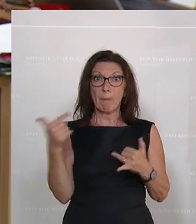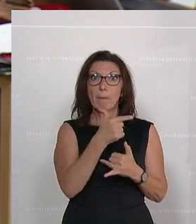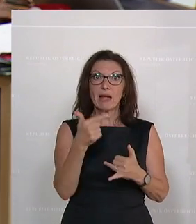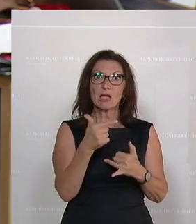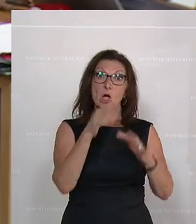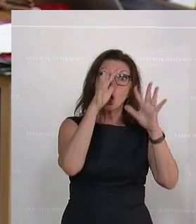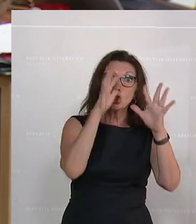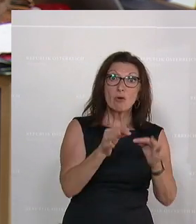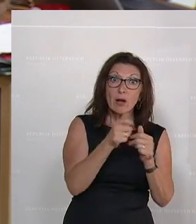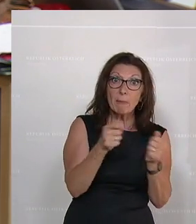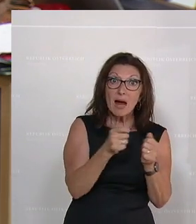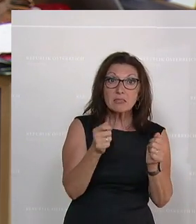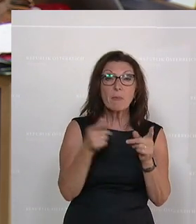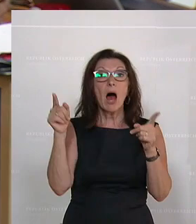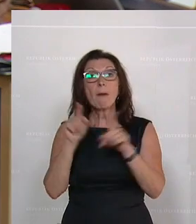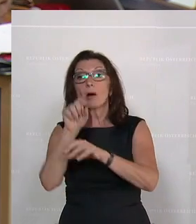maßnahmen